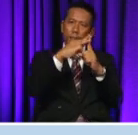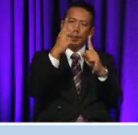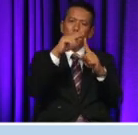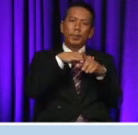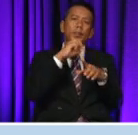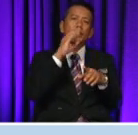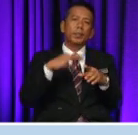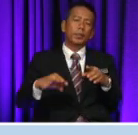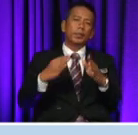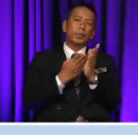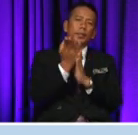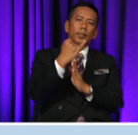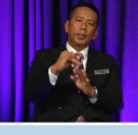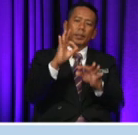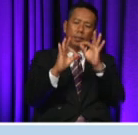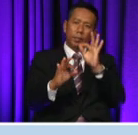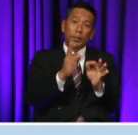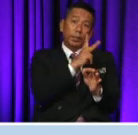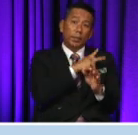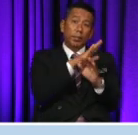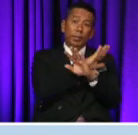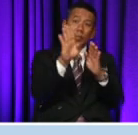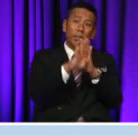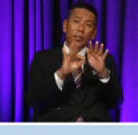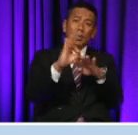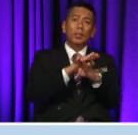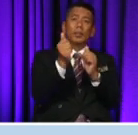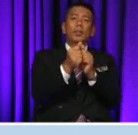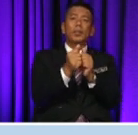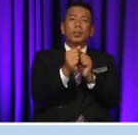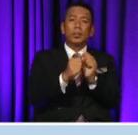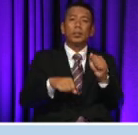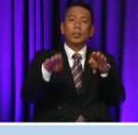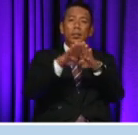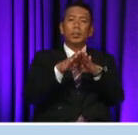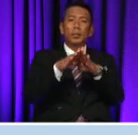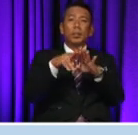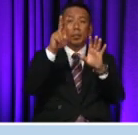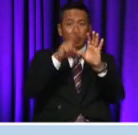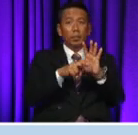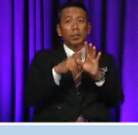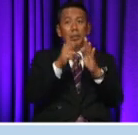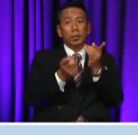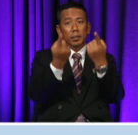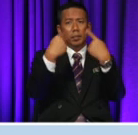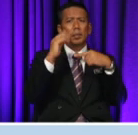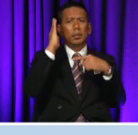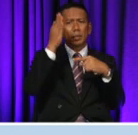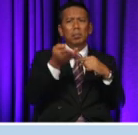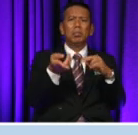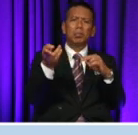baik seterusnya jika Ana tidak memainkan peranan sebagai pengurusi kehadiran ahli persatuan akan semakin